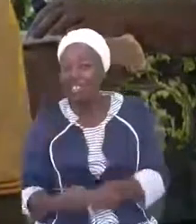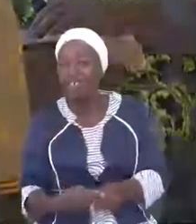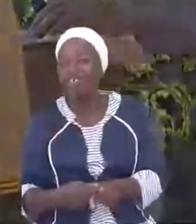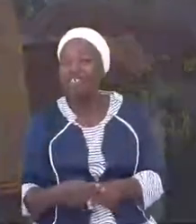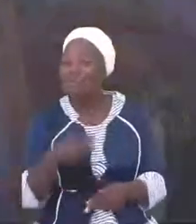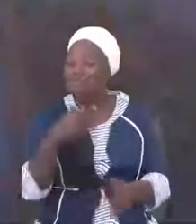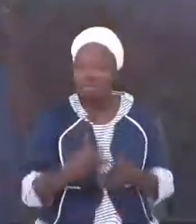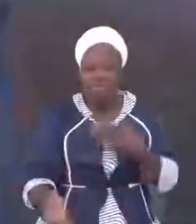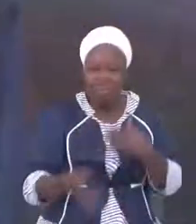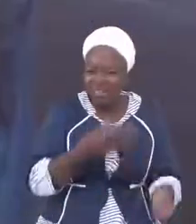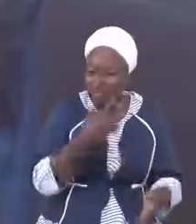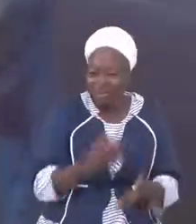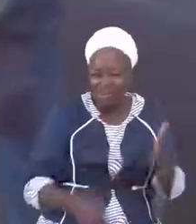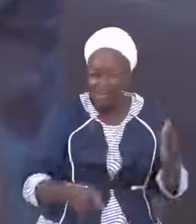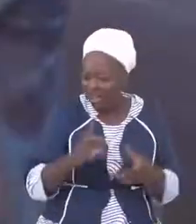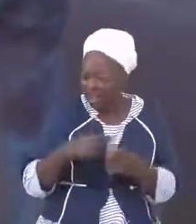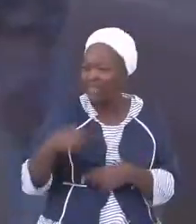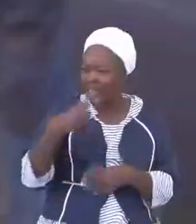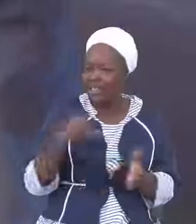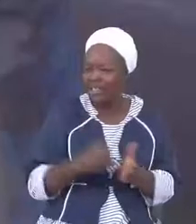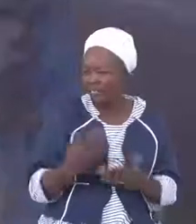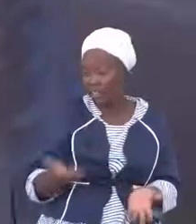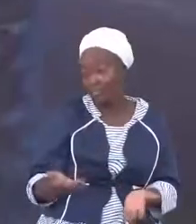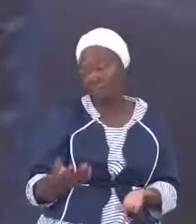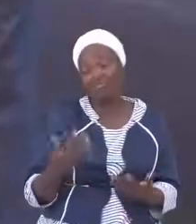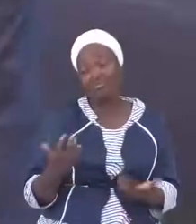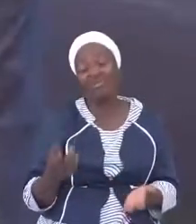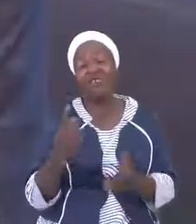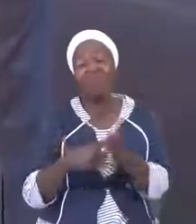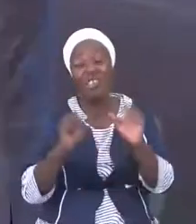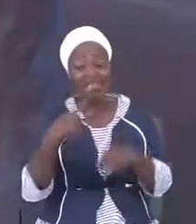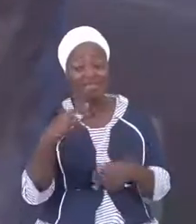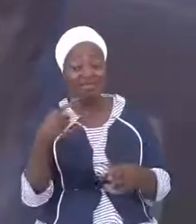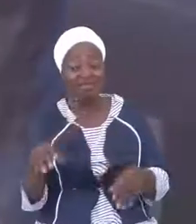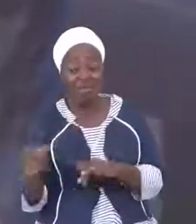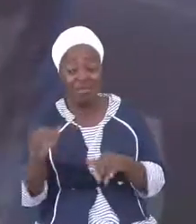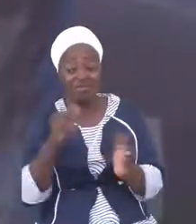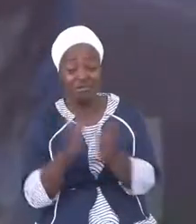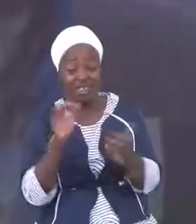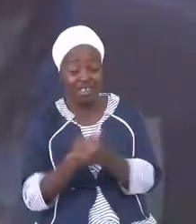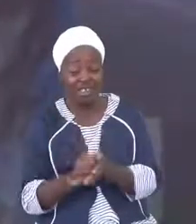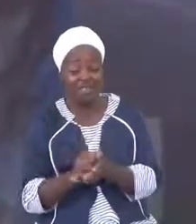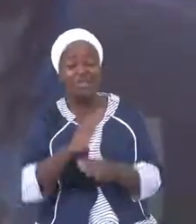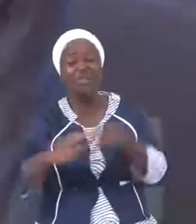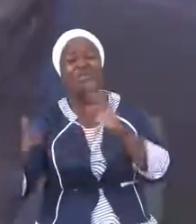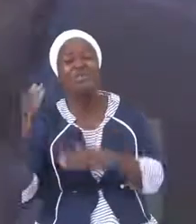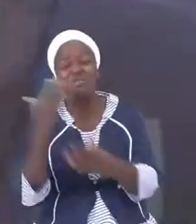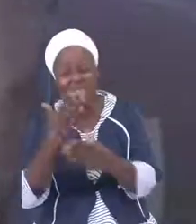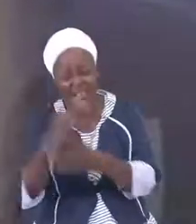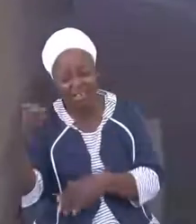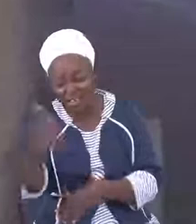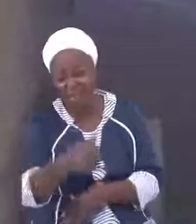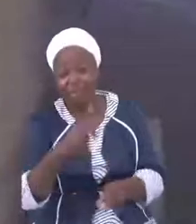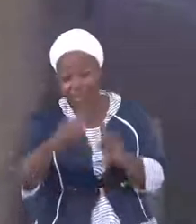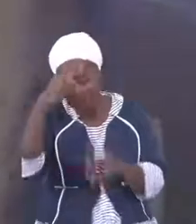Quel que soit ce que Satan vous a entendu dire, qu'est-ce qu'il peut en faire? Dieu a entendu. Christ a entendu. Le